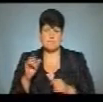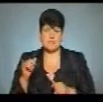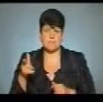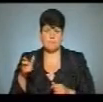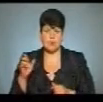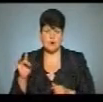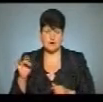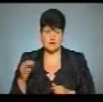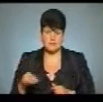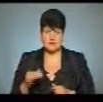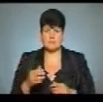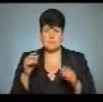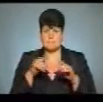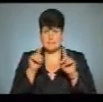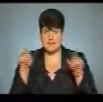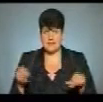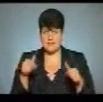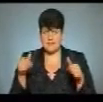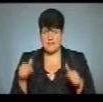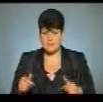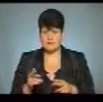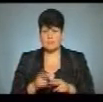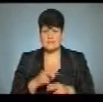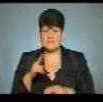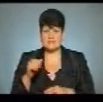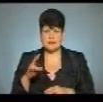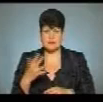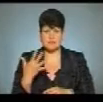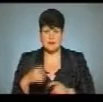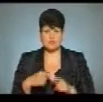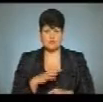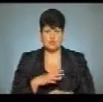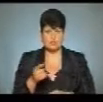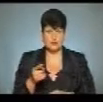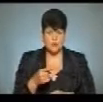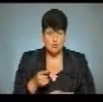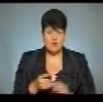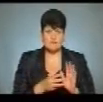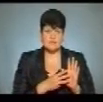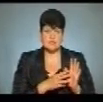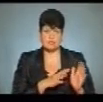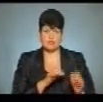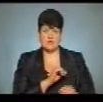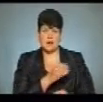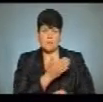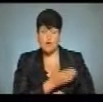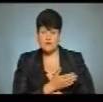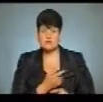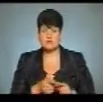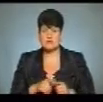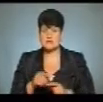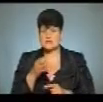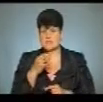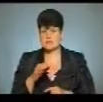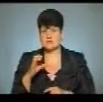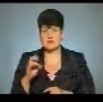кандидатів у народні депутати без вихідних даних. 5 порушень було в Тернополі, 8 – в Теребовлі. Про це повідомив речник Нацполіції області